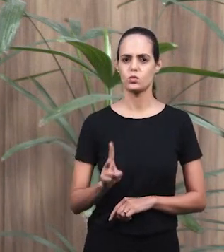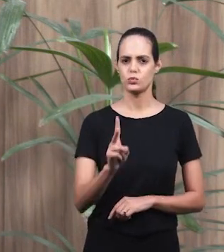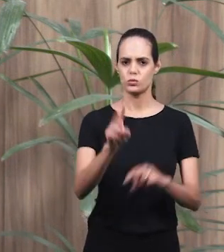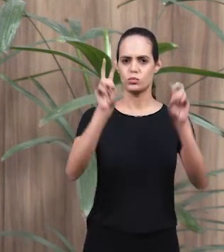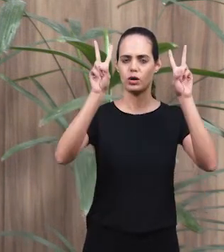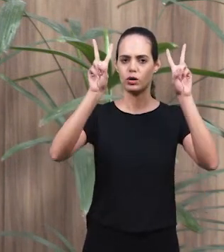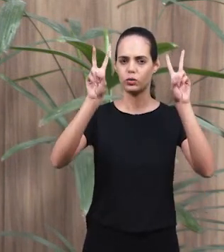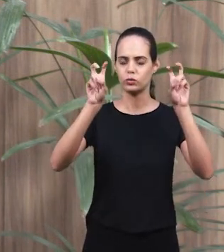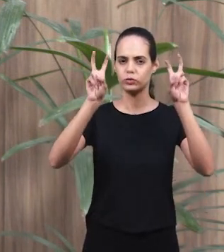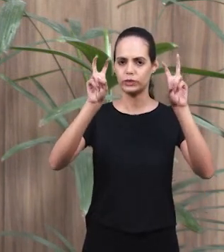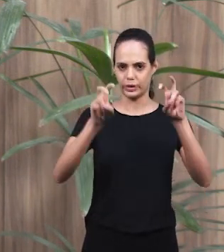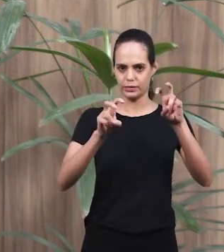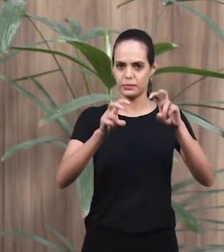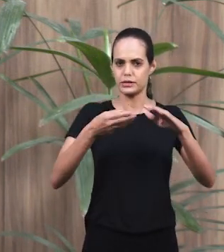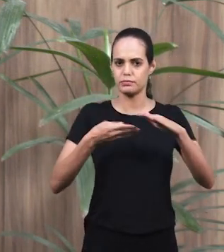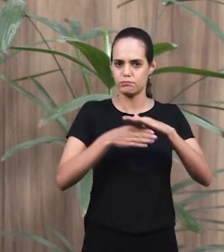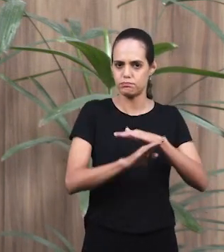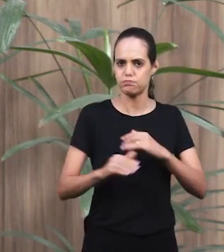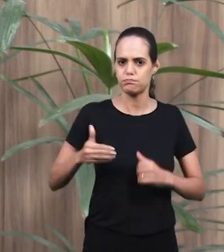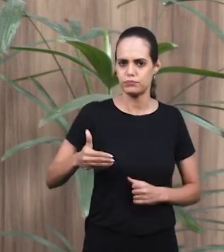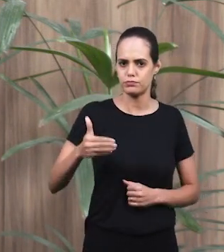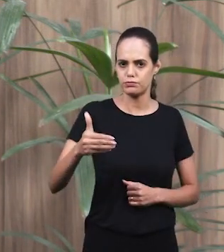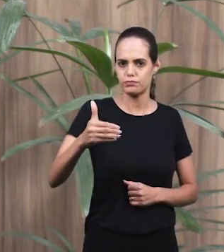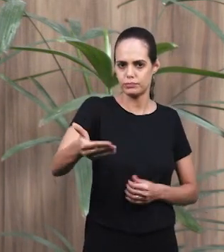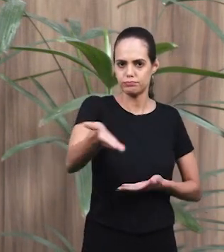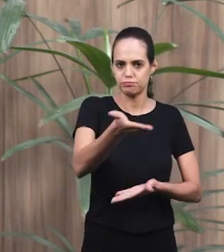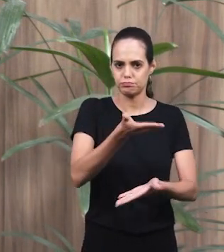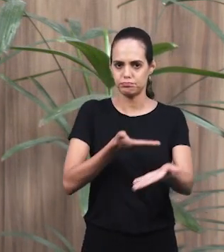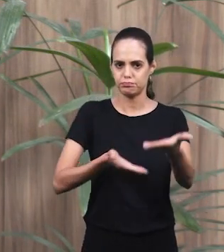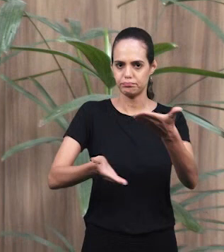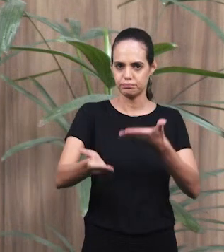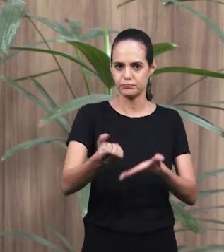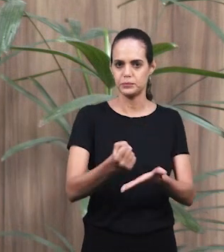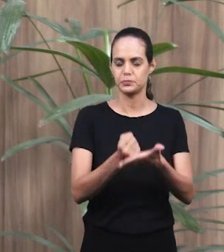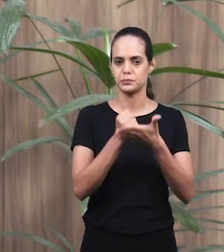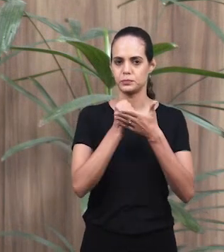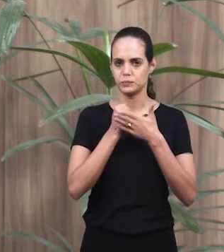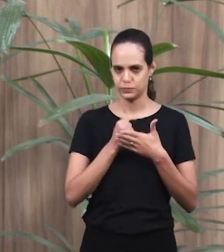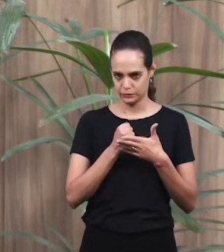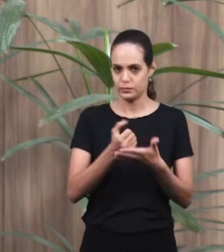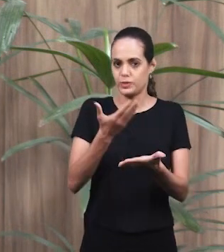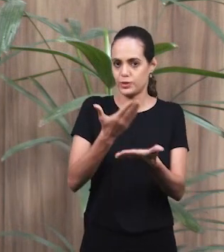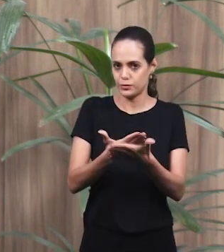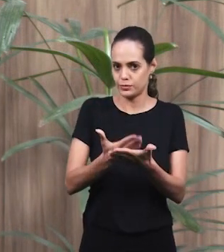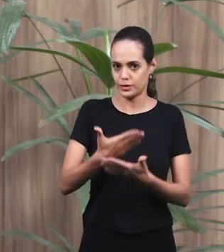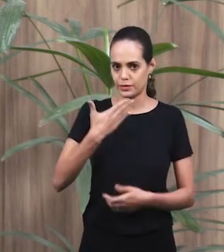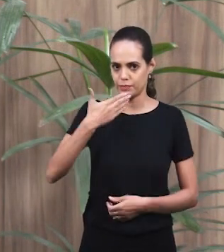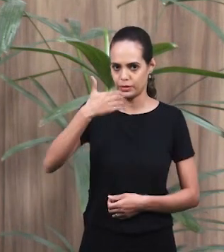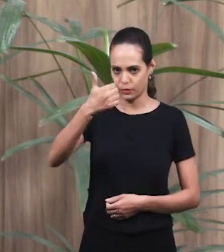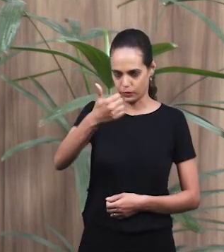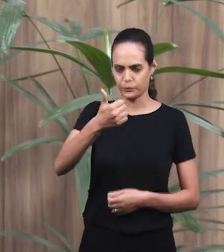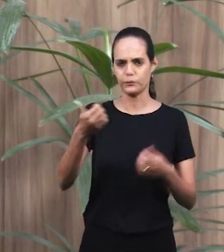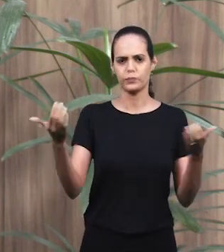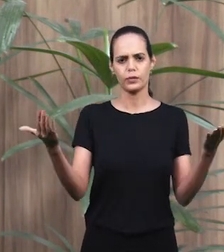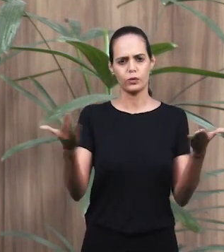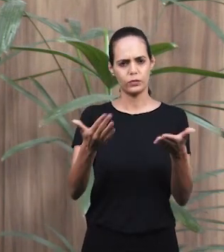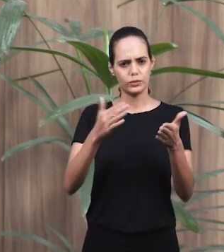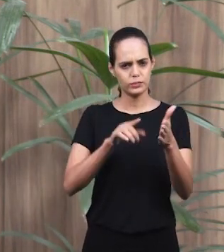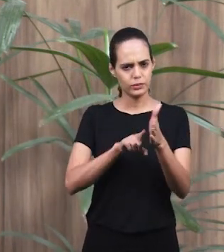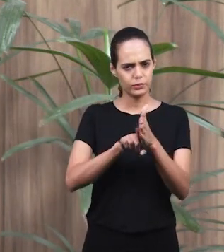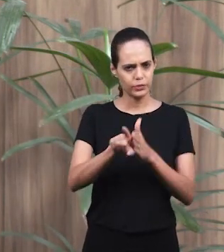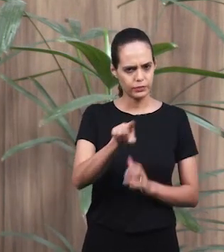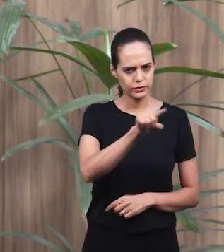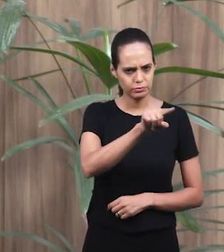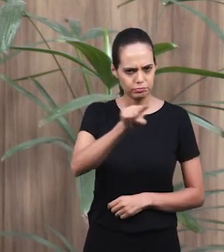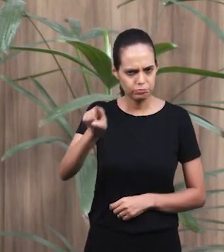à pointer le troisième sujet des routines collaboratives liées à l'organisation pour les études. Et pour cet épisode, nous avons